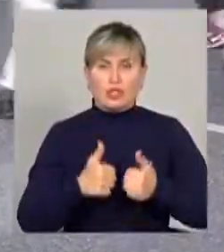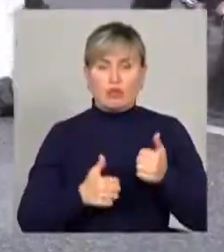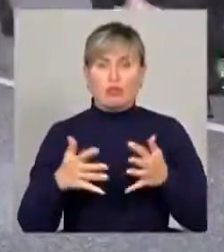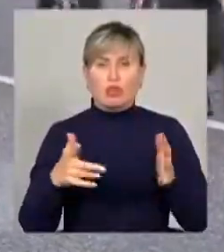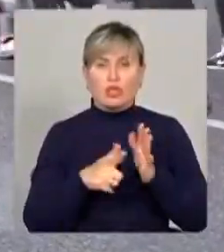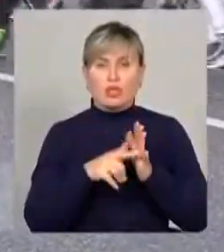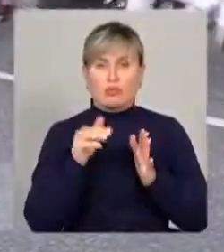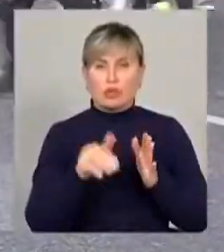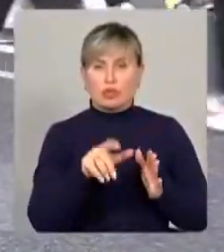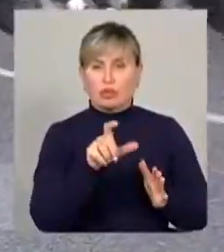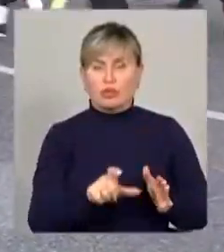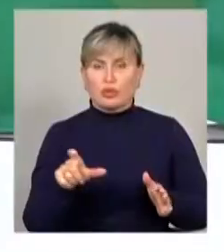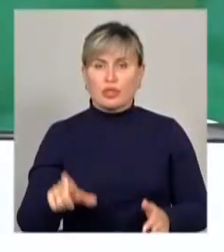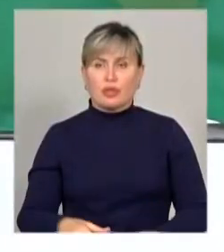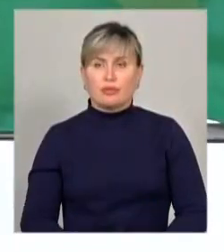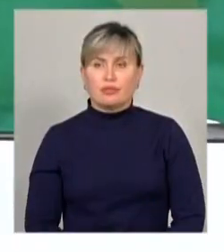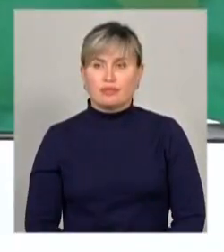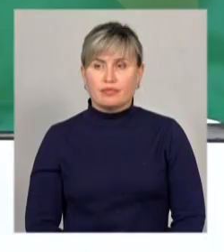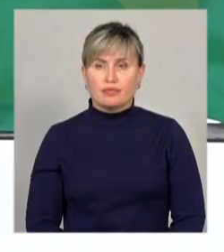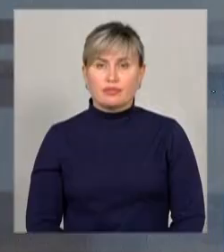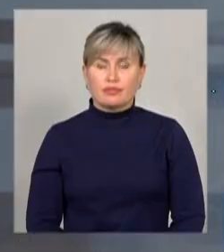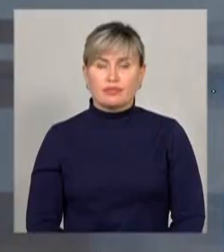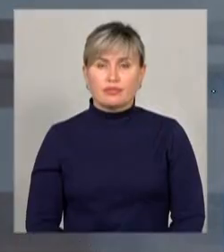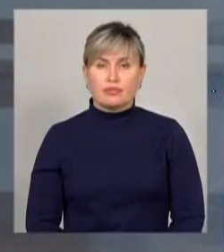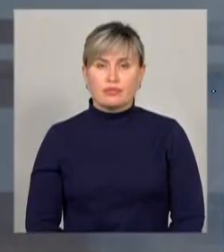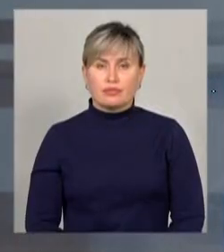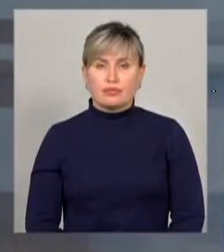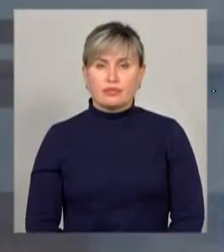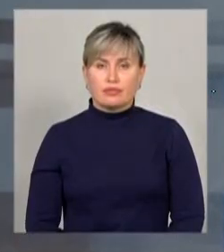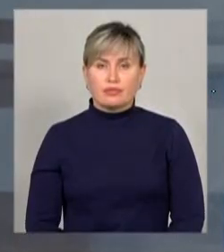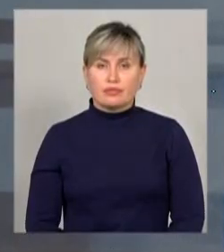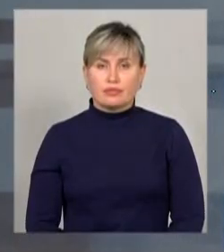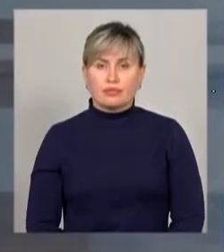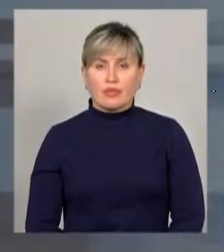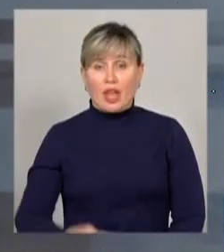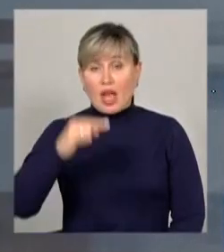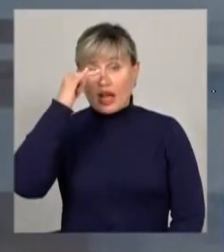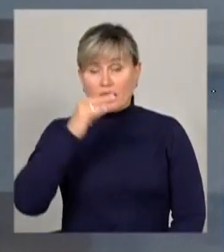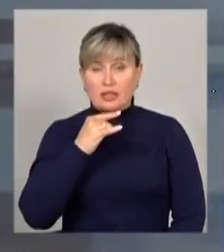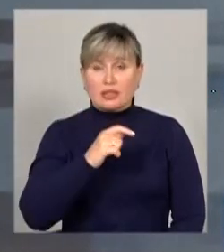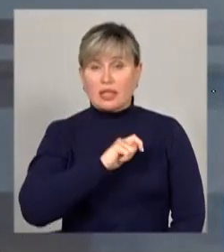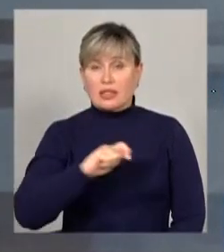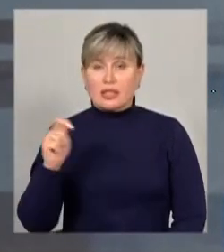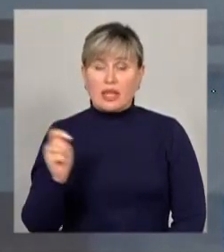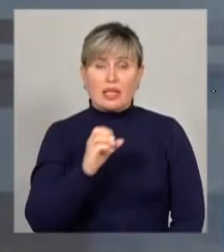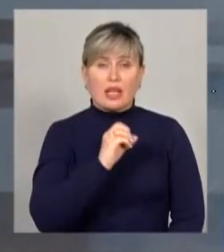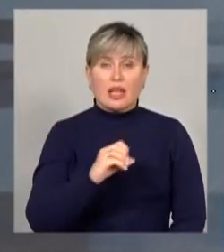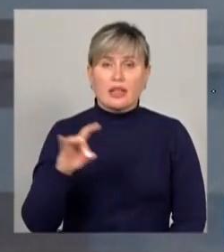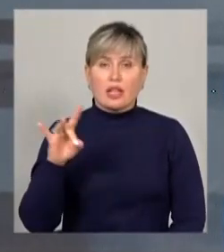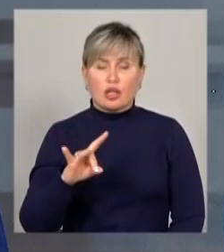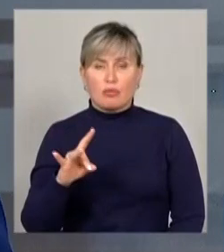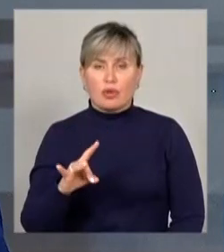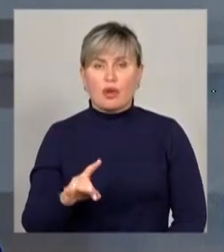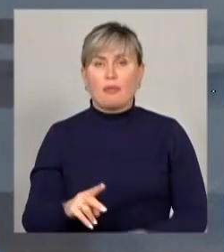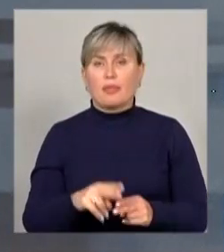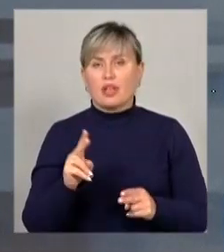больше 7 тысяч любителей бега. Казахстанская теннисистка Елена Рыбакина, увы,